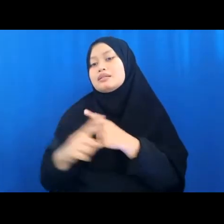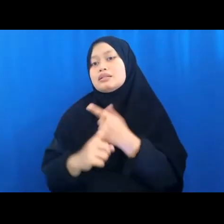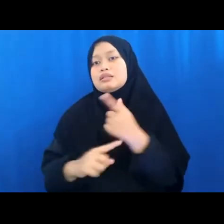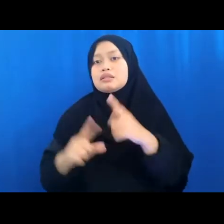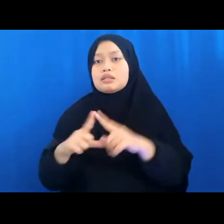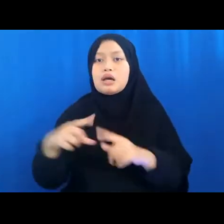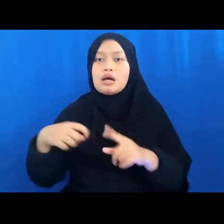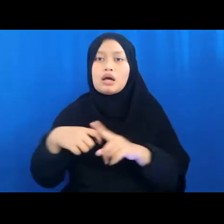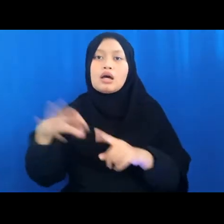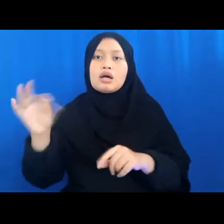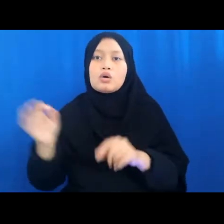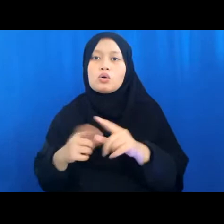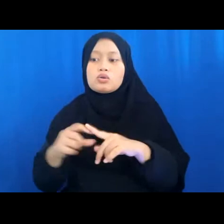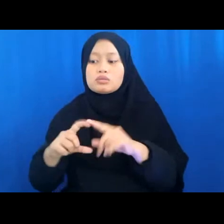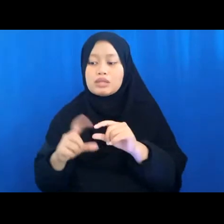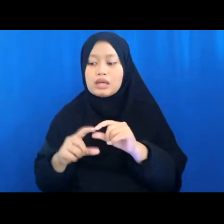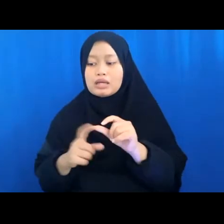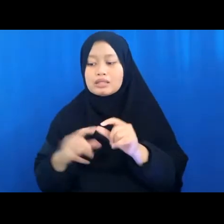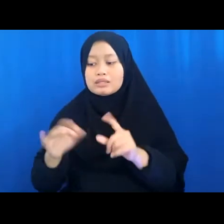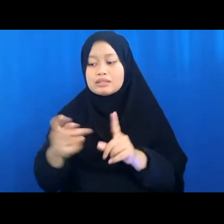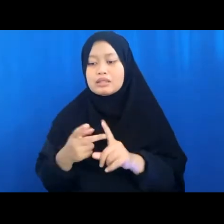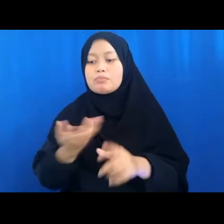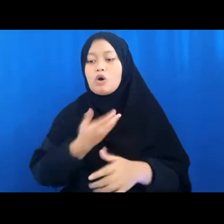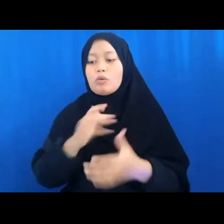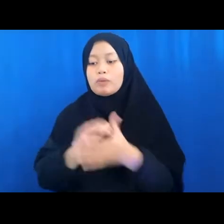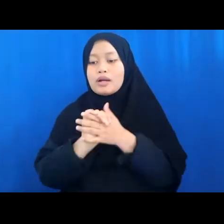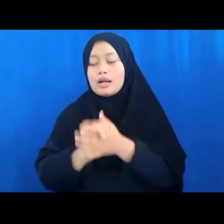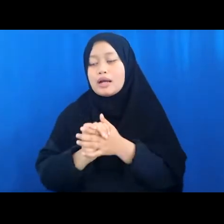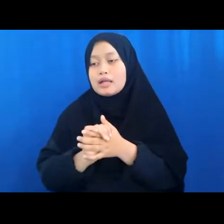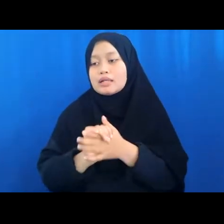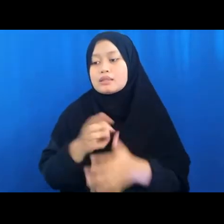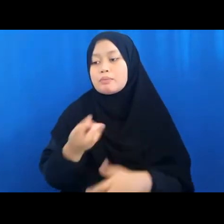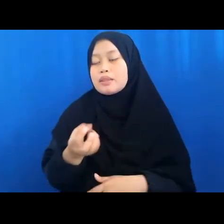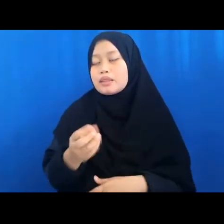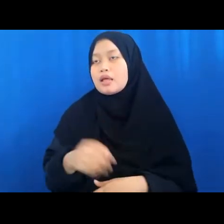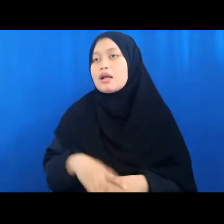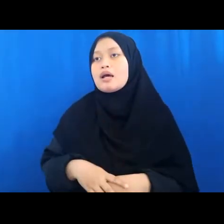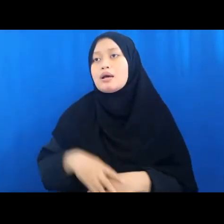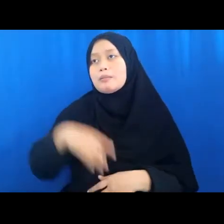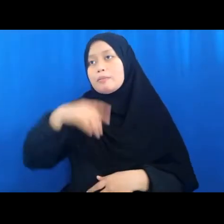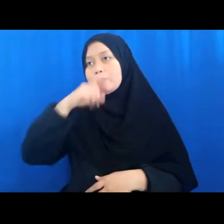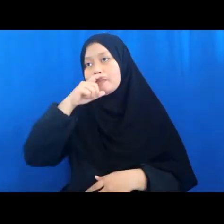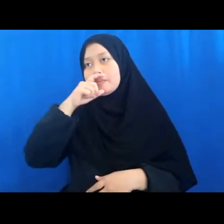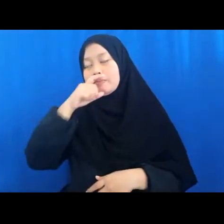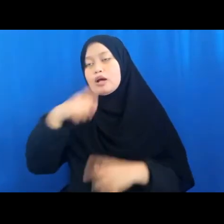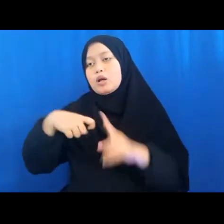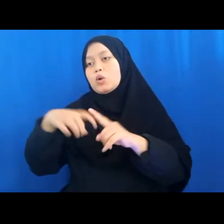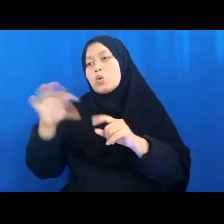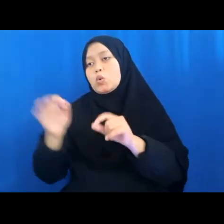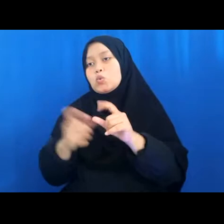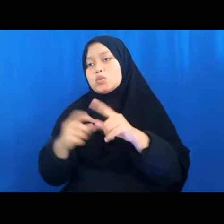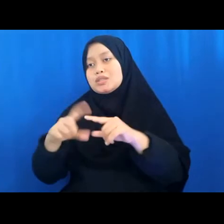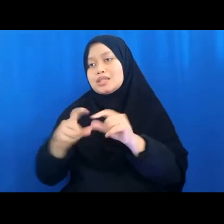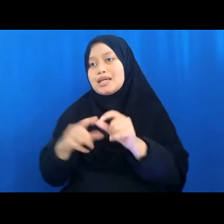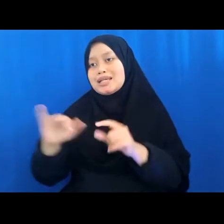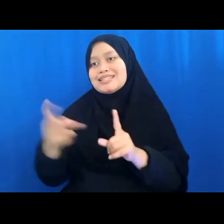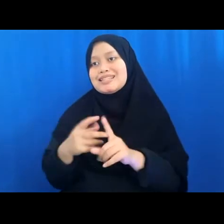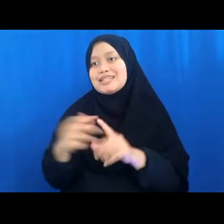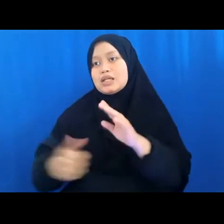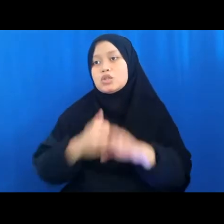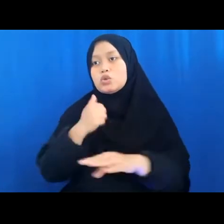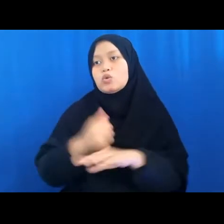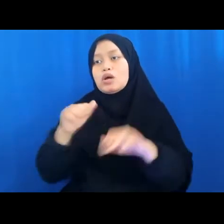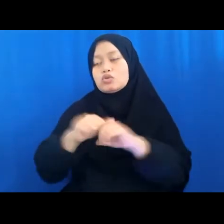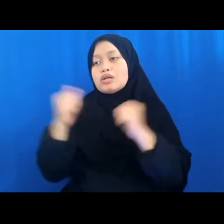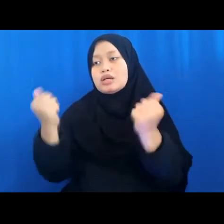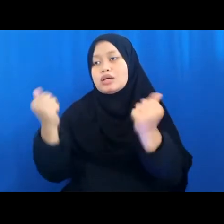Yoi saya izin memperkenalkan sebentar emas-emas Kosasih beliau adalah ketua Asosiasi praktisi